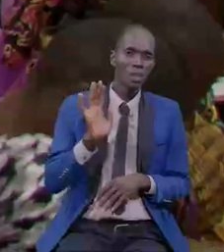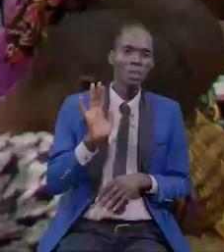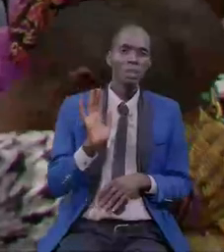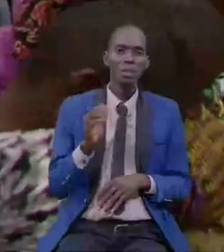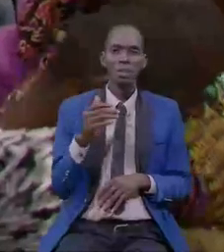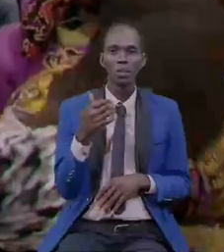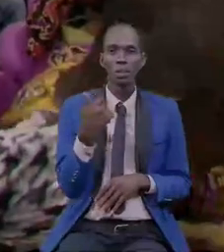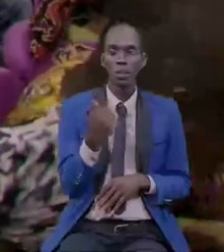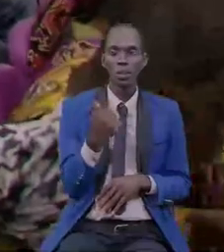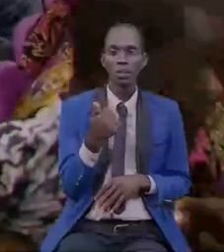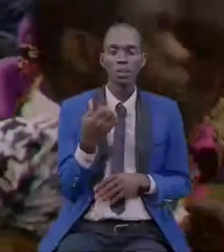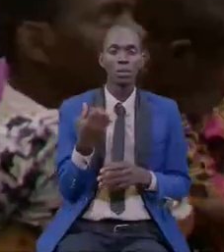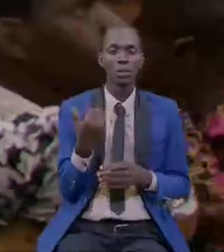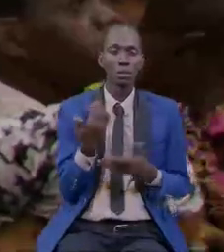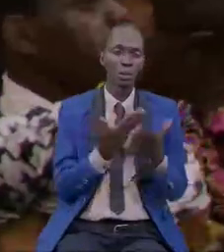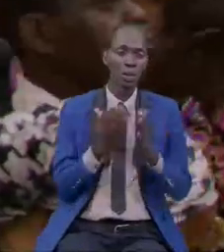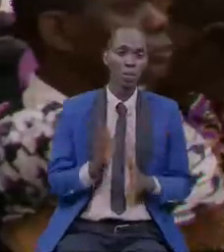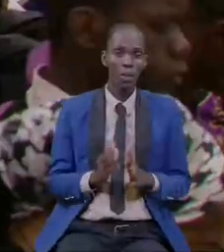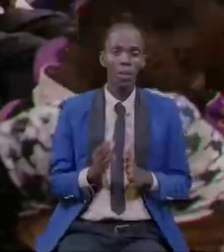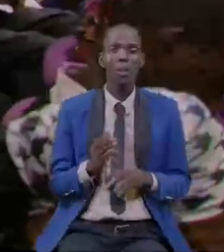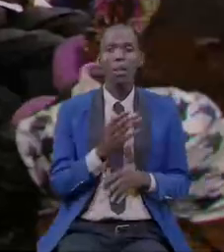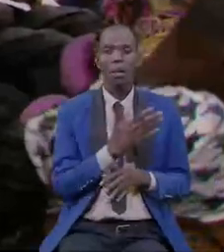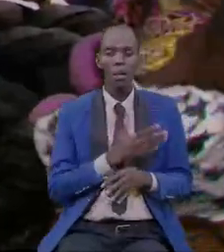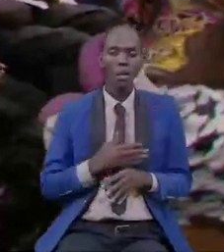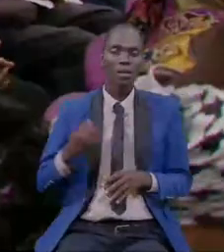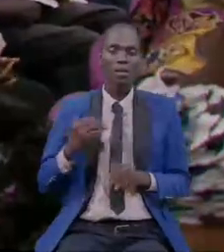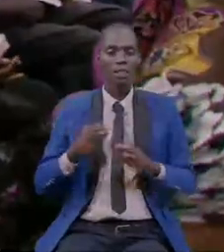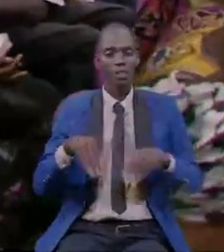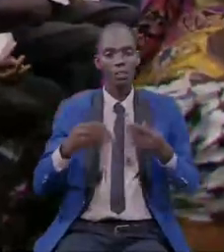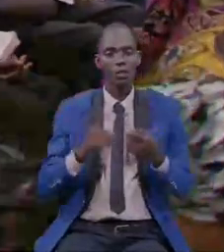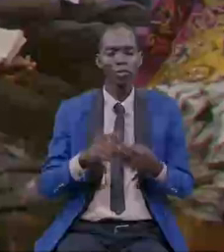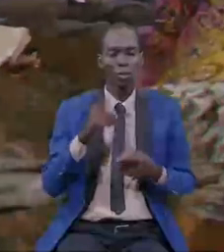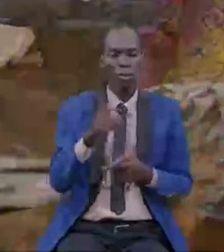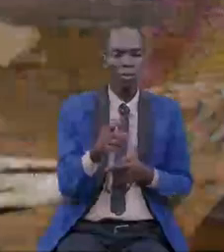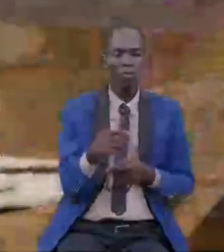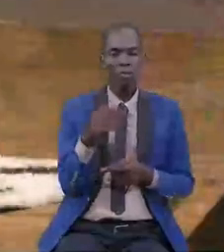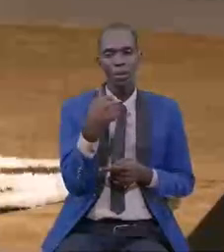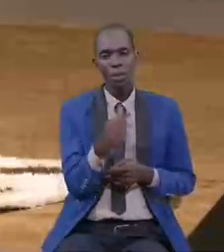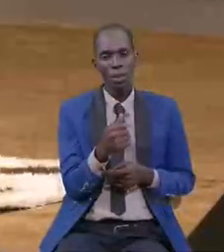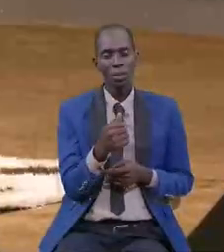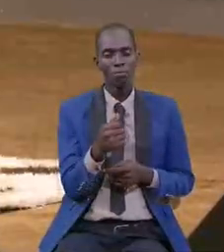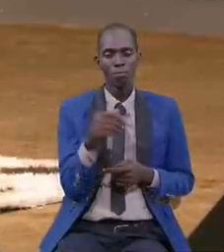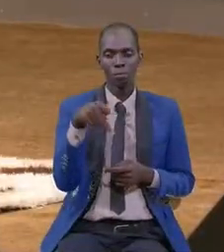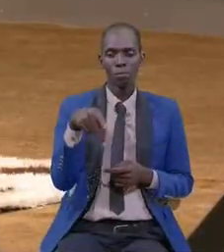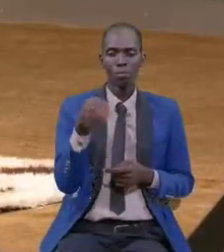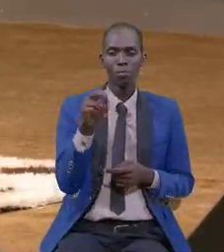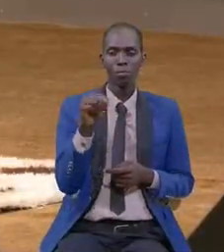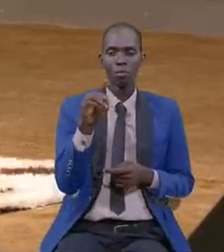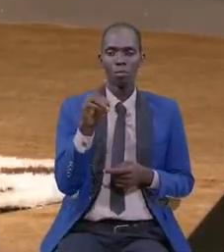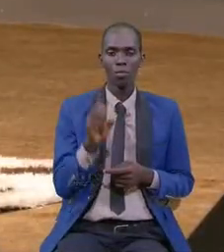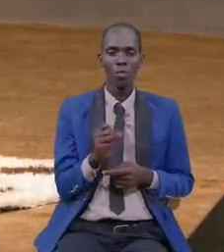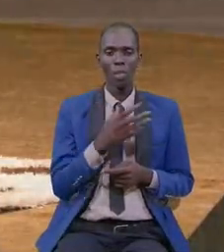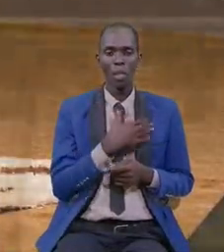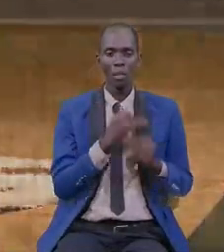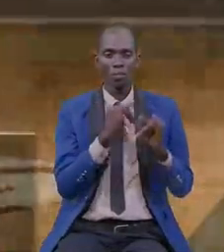10 mines et leur dit faites les valoir